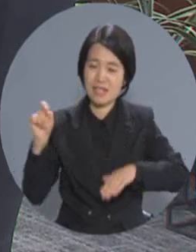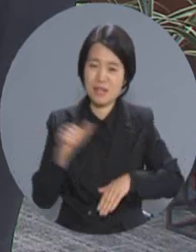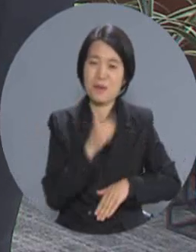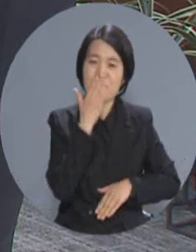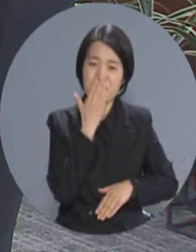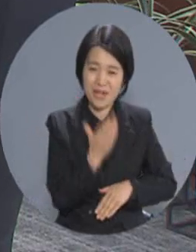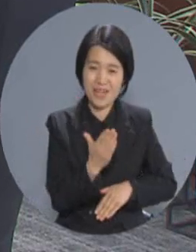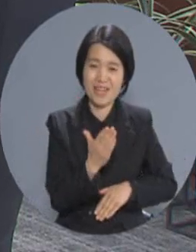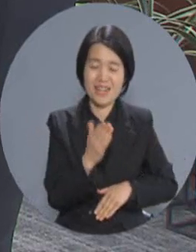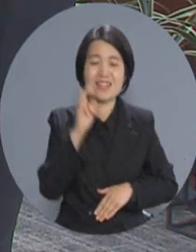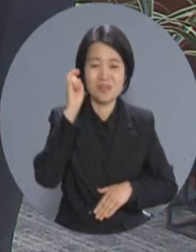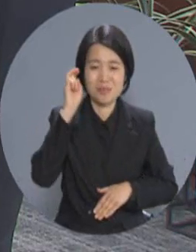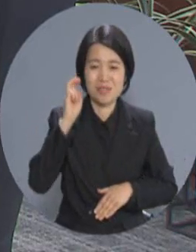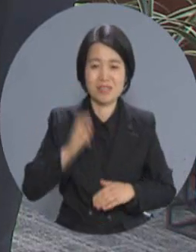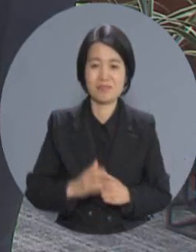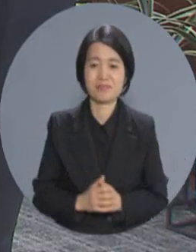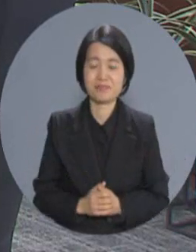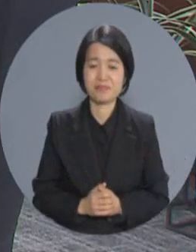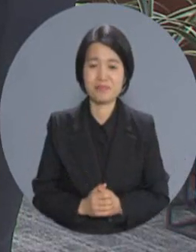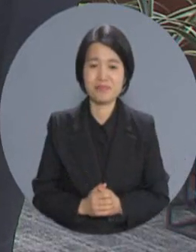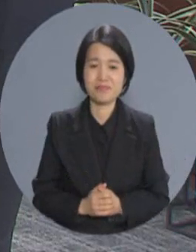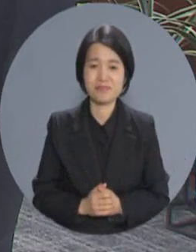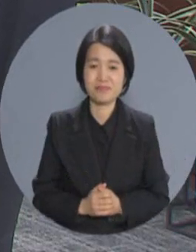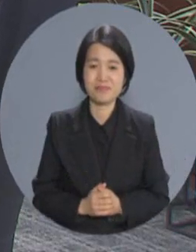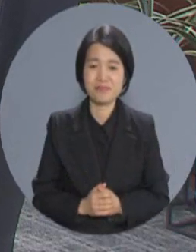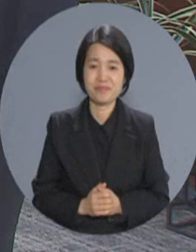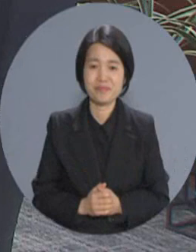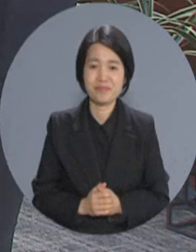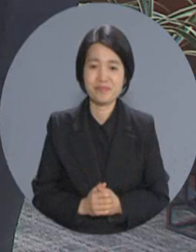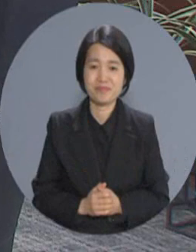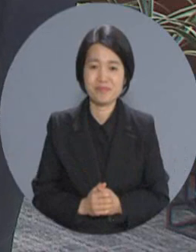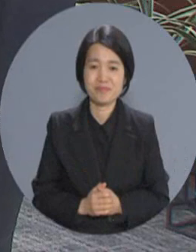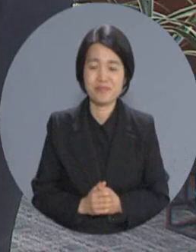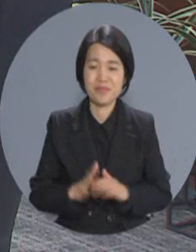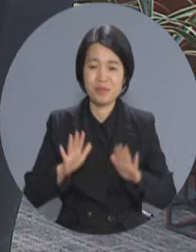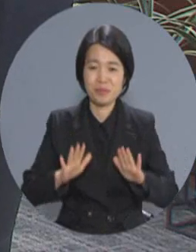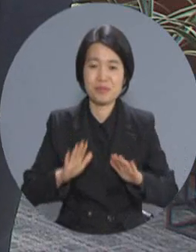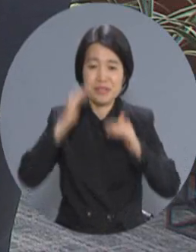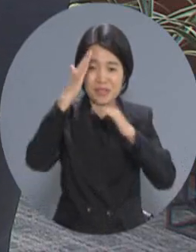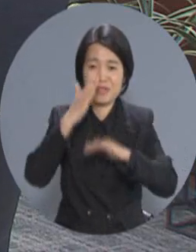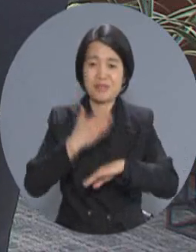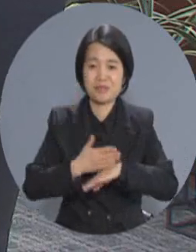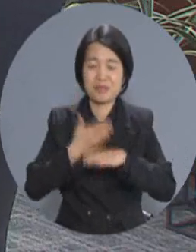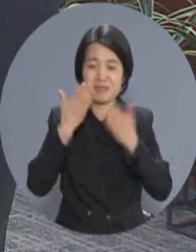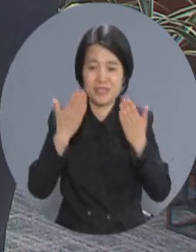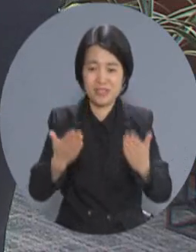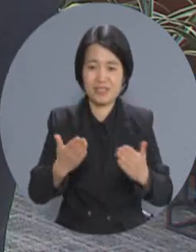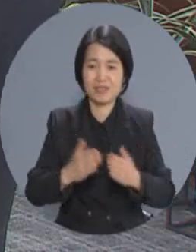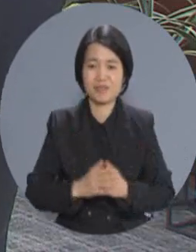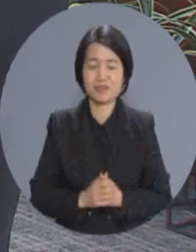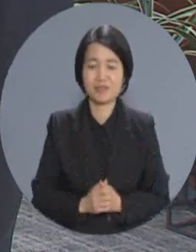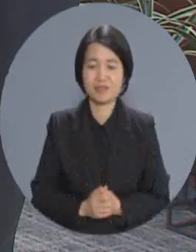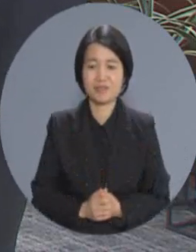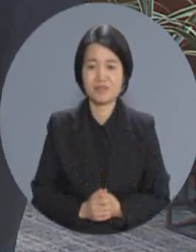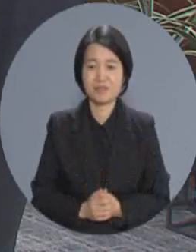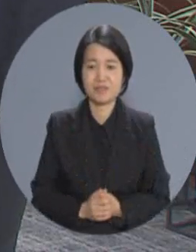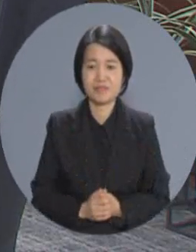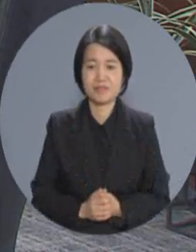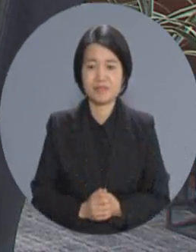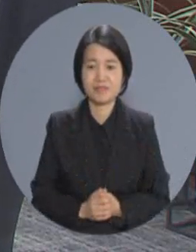탄력을 받게 될거다 저는 그렇게 보고 있습니다 오늘 한번 말씀 감사합니다 감사합니다